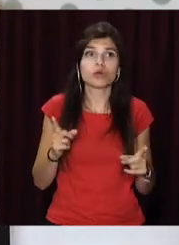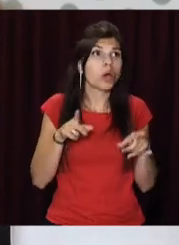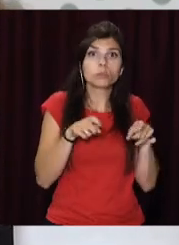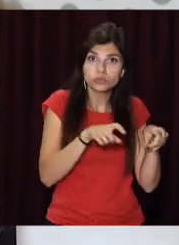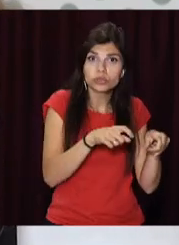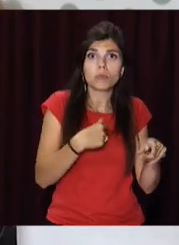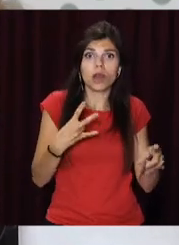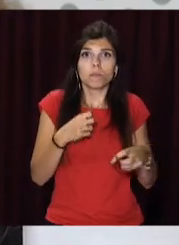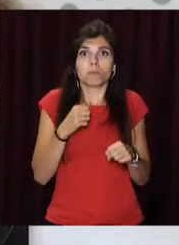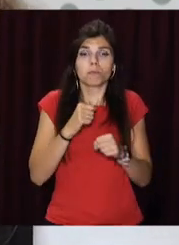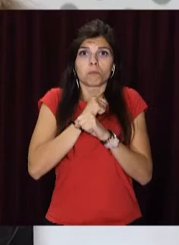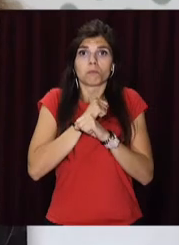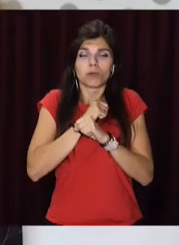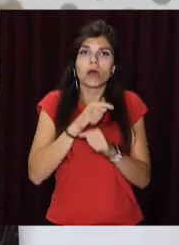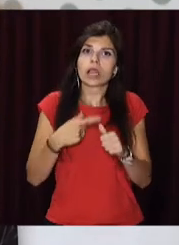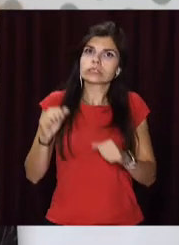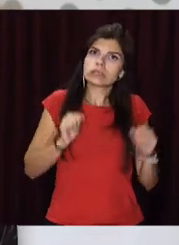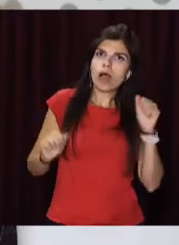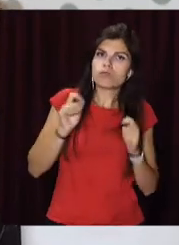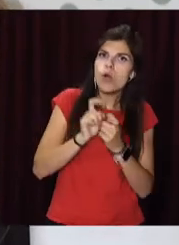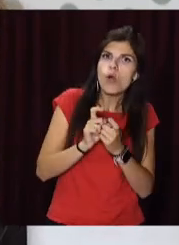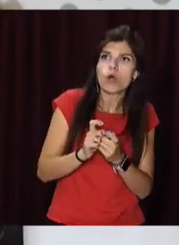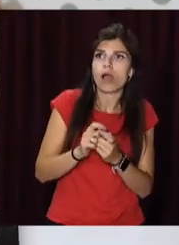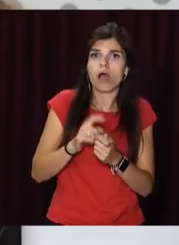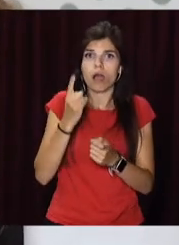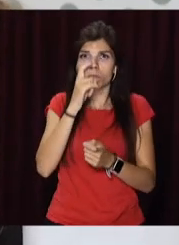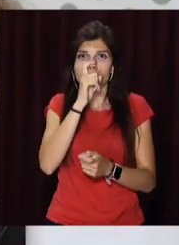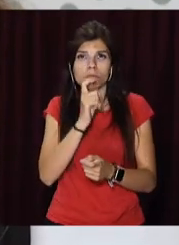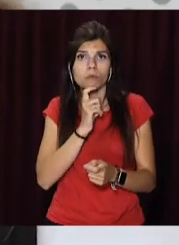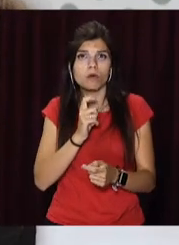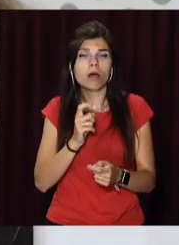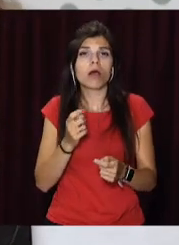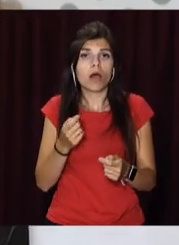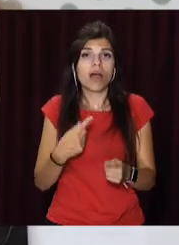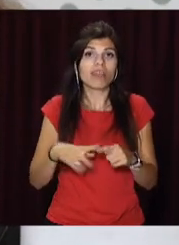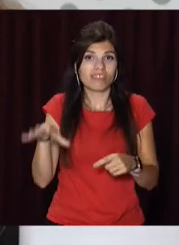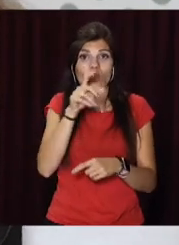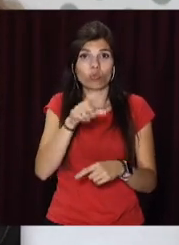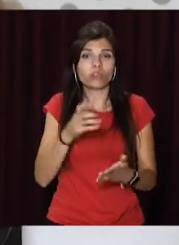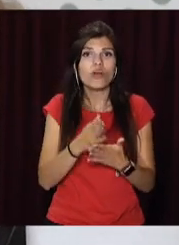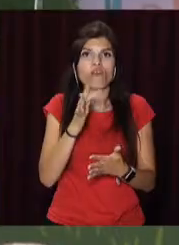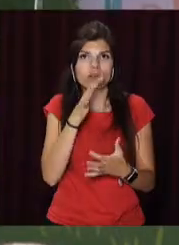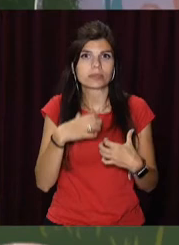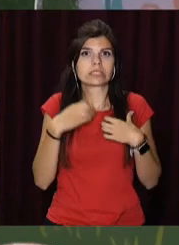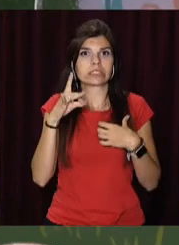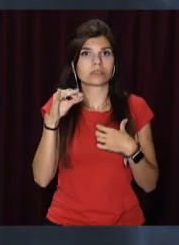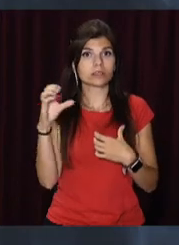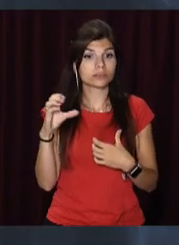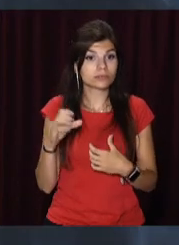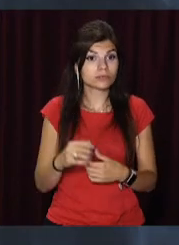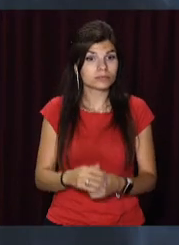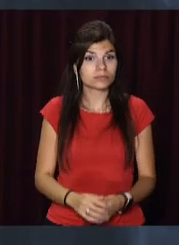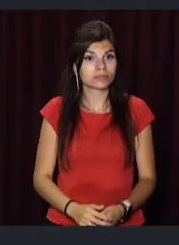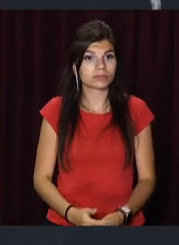треба замереть, або мені треба сопротивлятися, боротися. От це те, що проживають всі люди во время стресу.